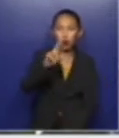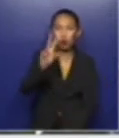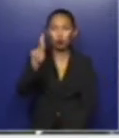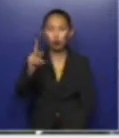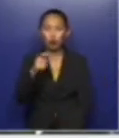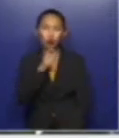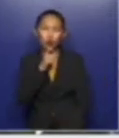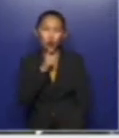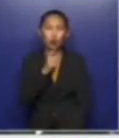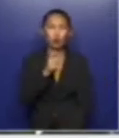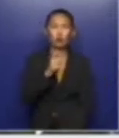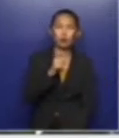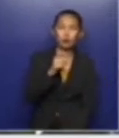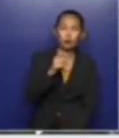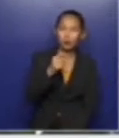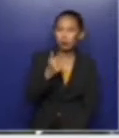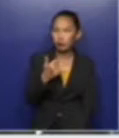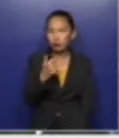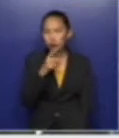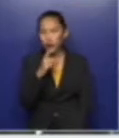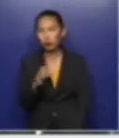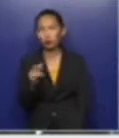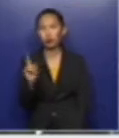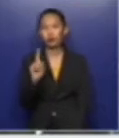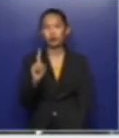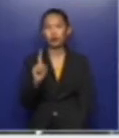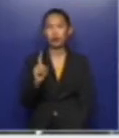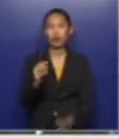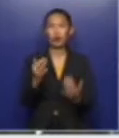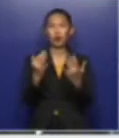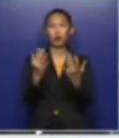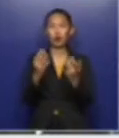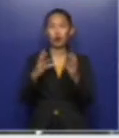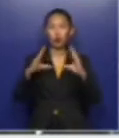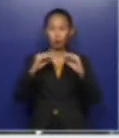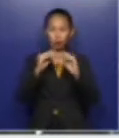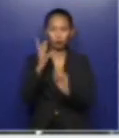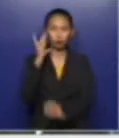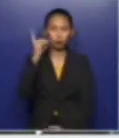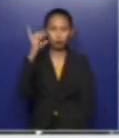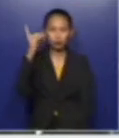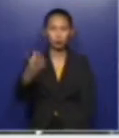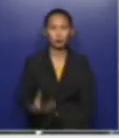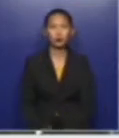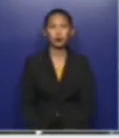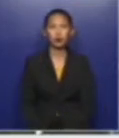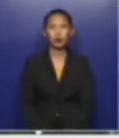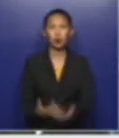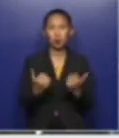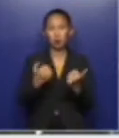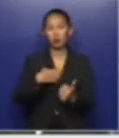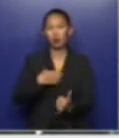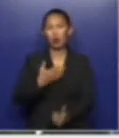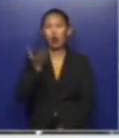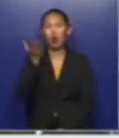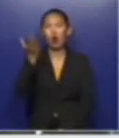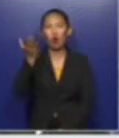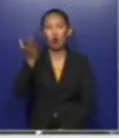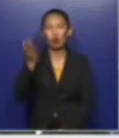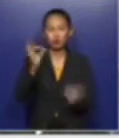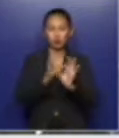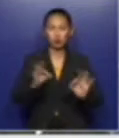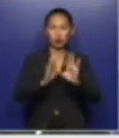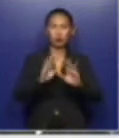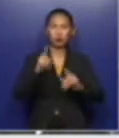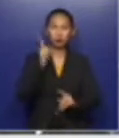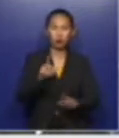ใหญ่เรื่องทั้งหมดนะครับพรุ่งนี้เขาจะปัญหาทั้งหมดไปประชุมในสบคใหญ่ครับผมเรียกร้องว่าท่านต้องยกเลิกพ.ร.ก.ฉุกเฉิน